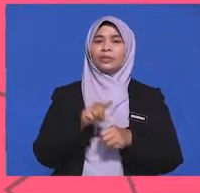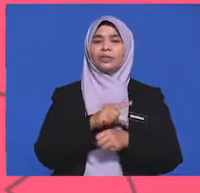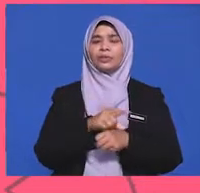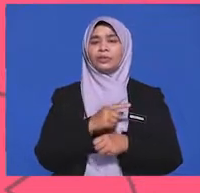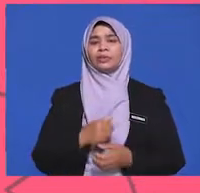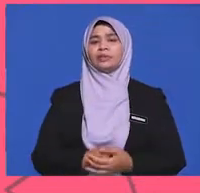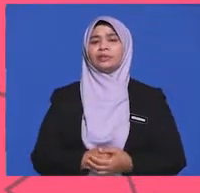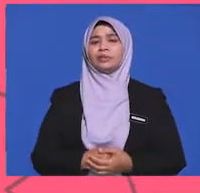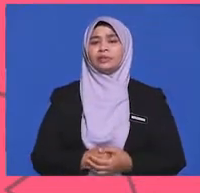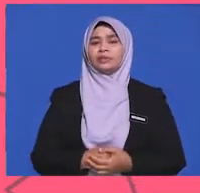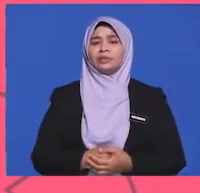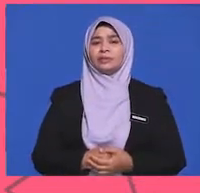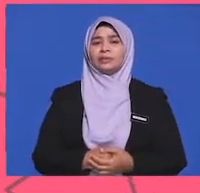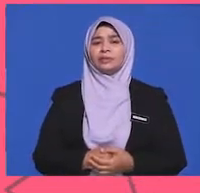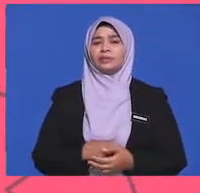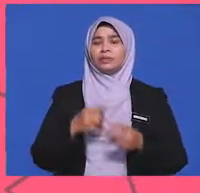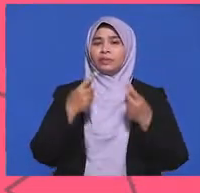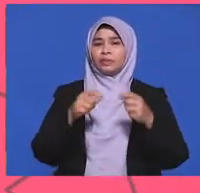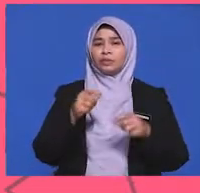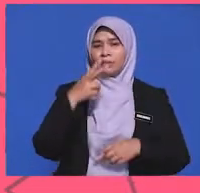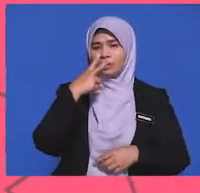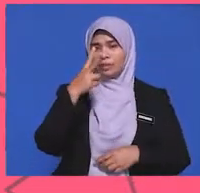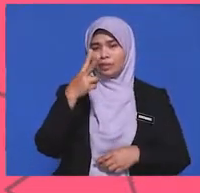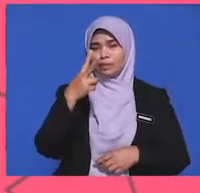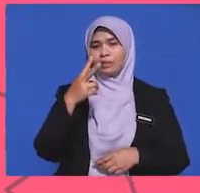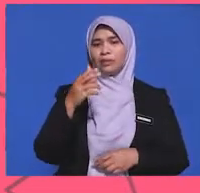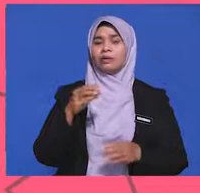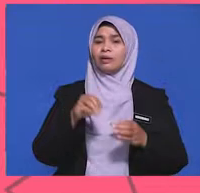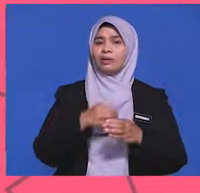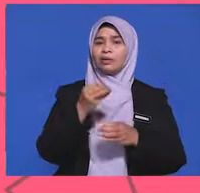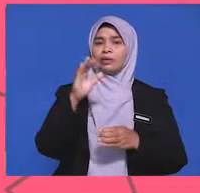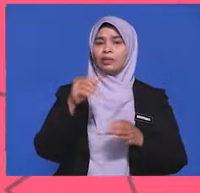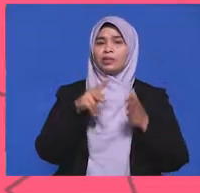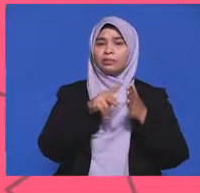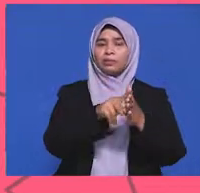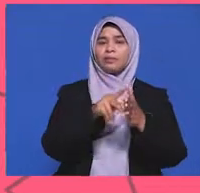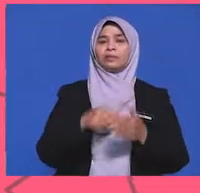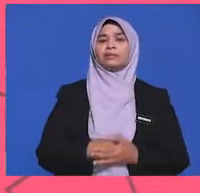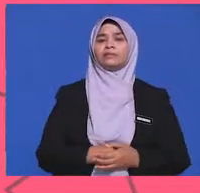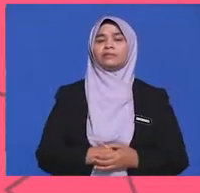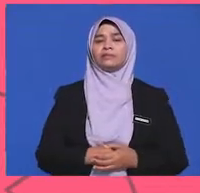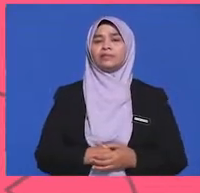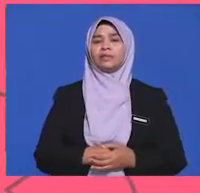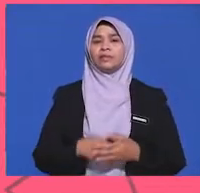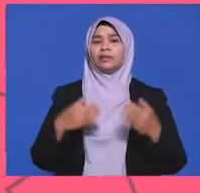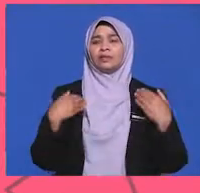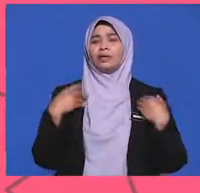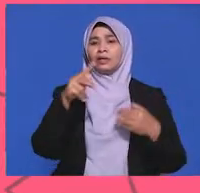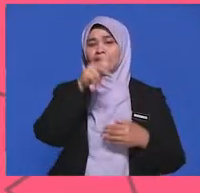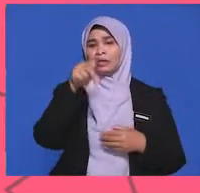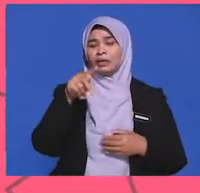JDoodle. Cuba lihat output yang dipaparkan. Adakah